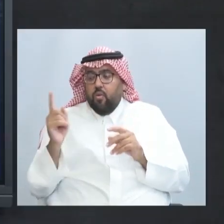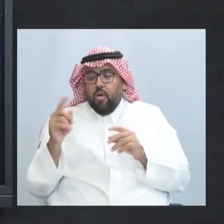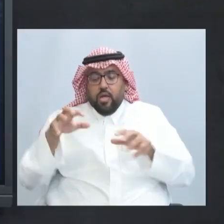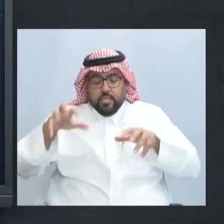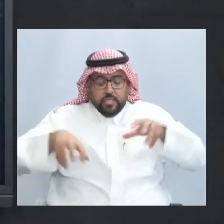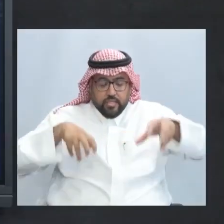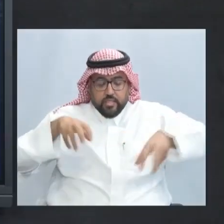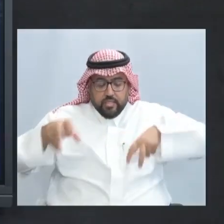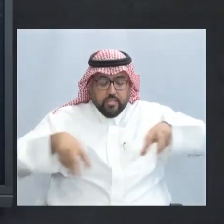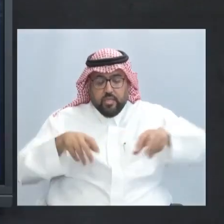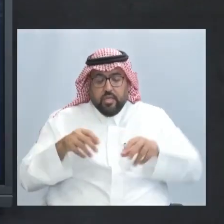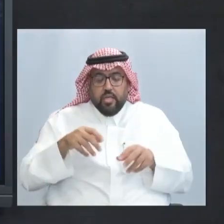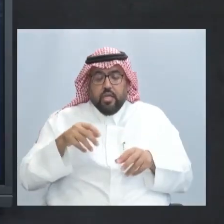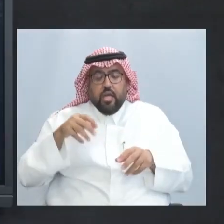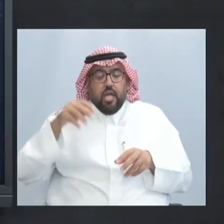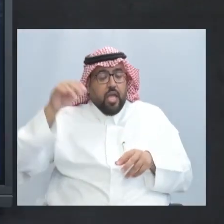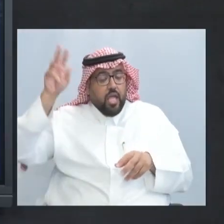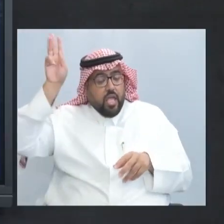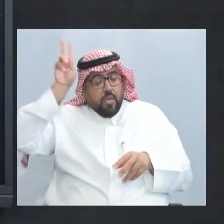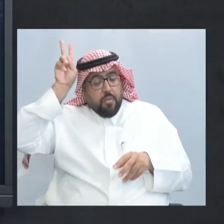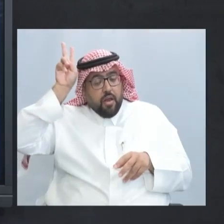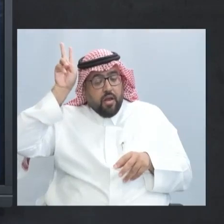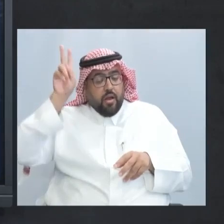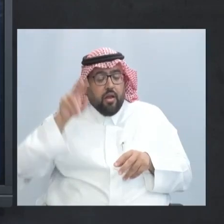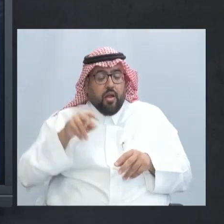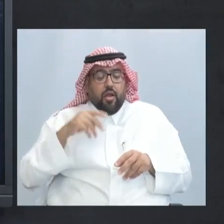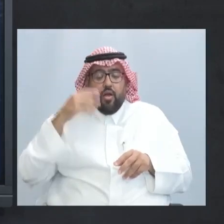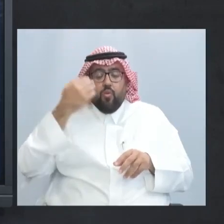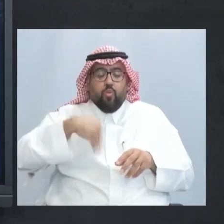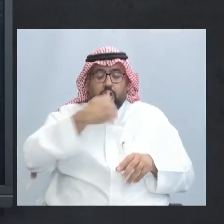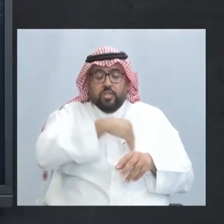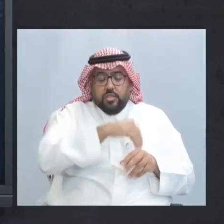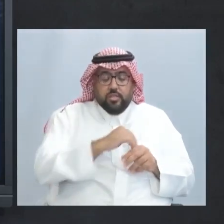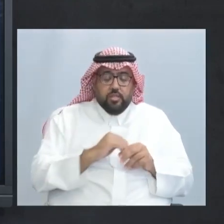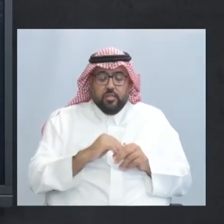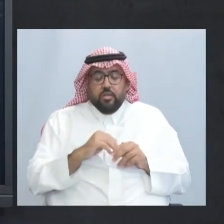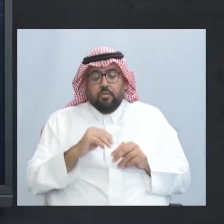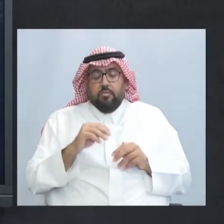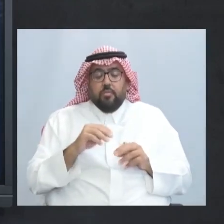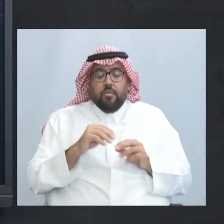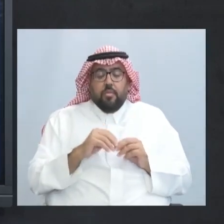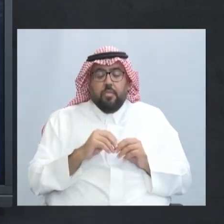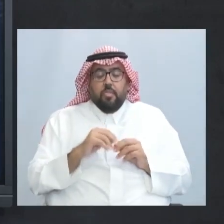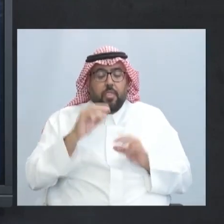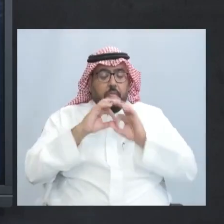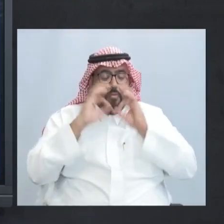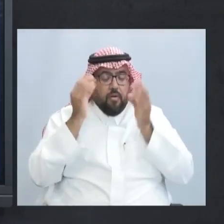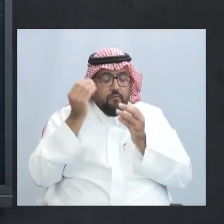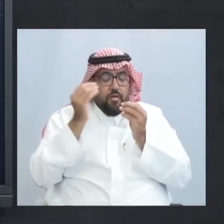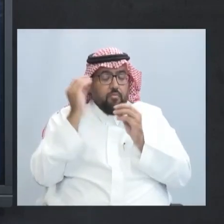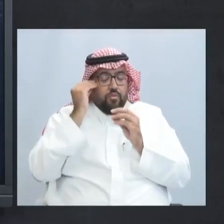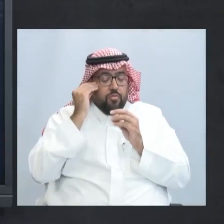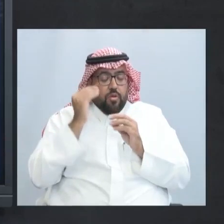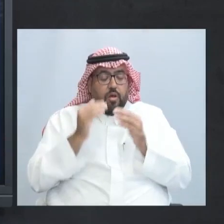الحافر كالحمار الوحشي وعدد الاصابع المزدوج كالغزلان تعرفنا على مجموعه من